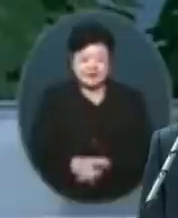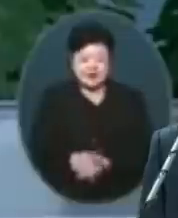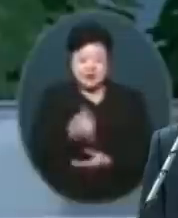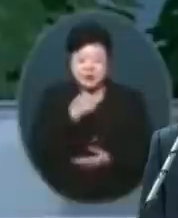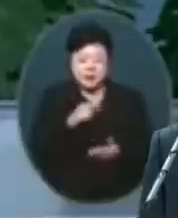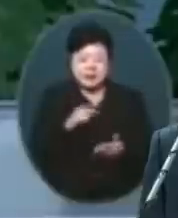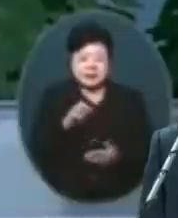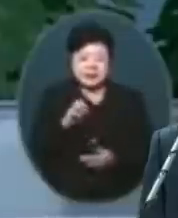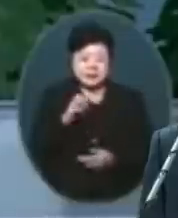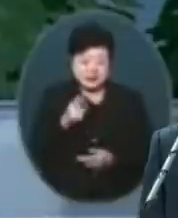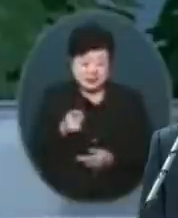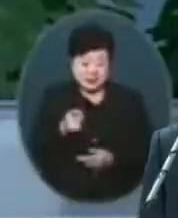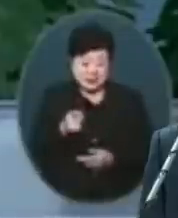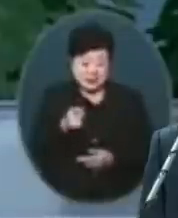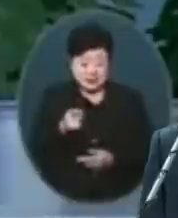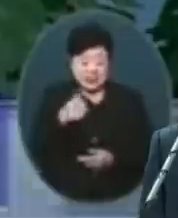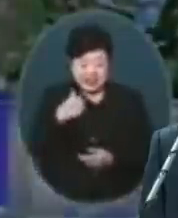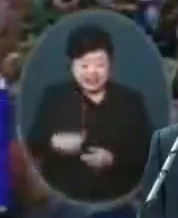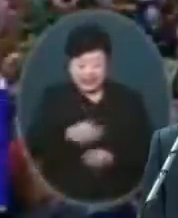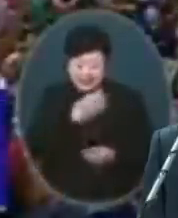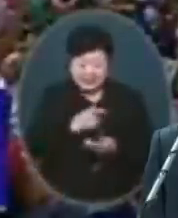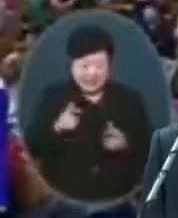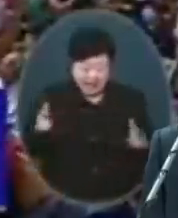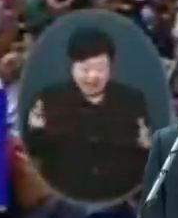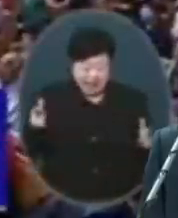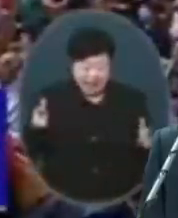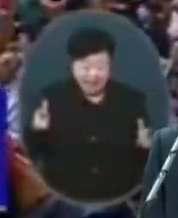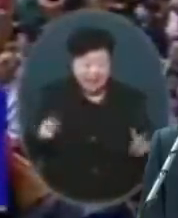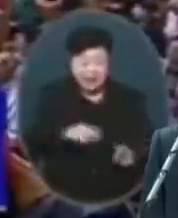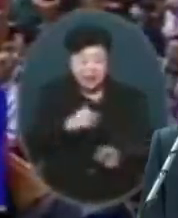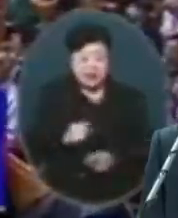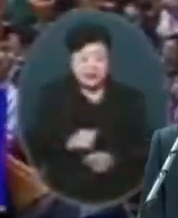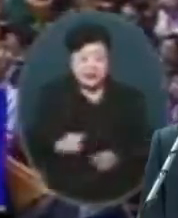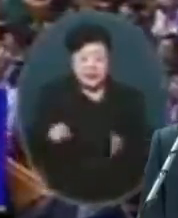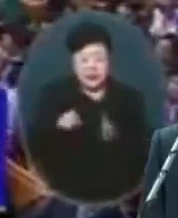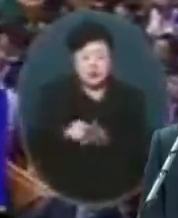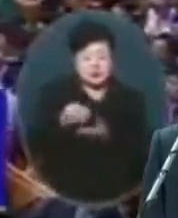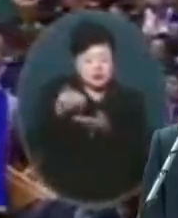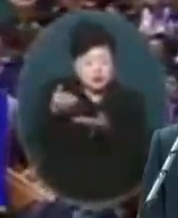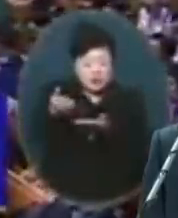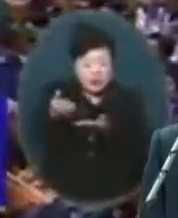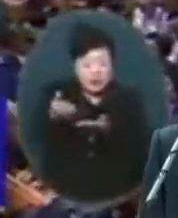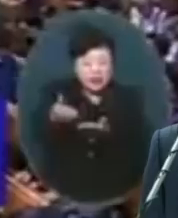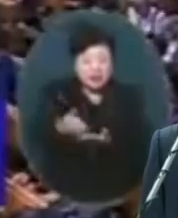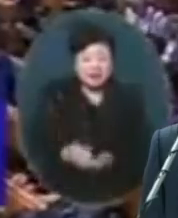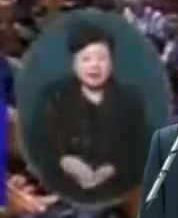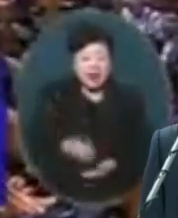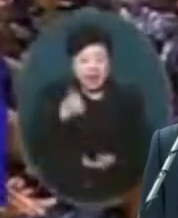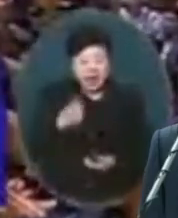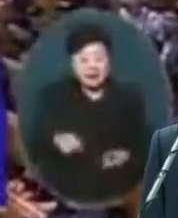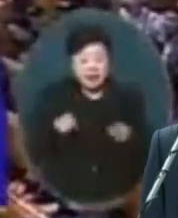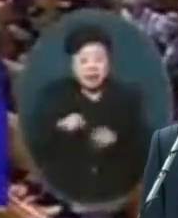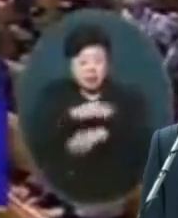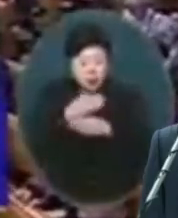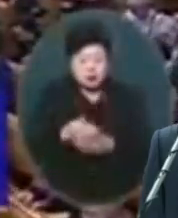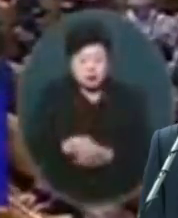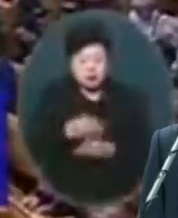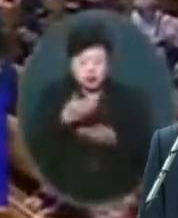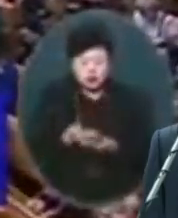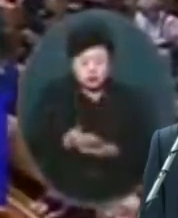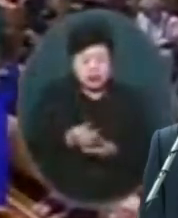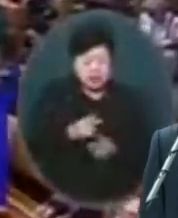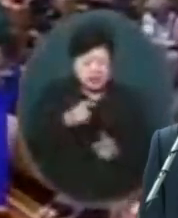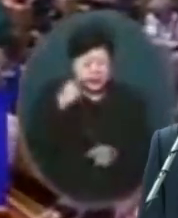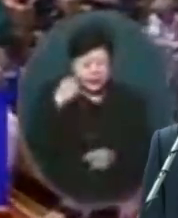로마서 8장 32절에 자기 아들을 아끼지 아니하고 모든 우리 사람을 위하여 내어주시니가 어찌 그 아들과 함께 모든 것을